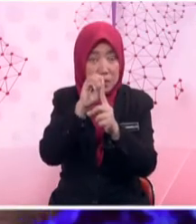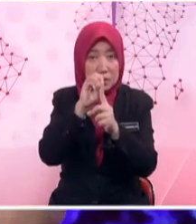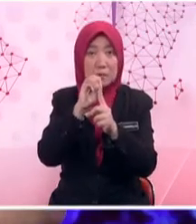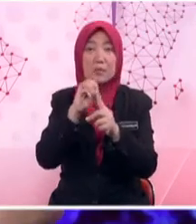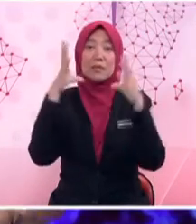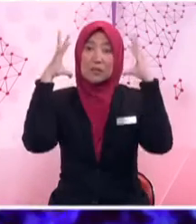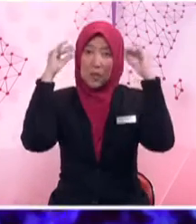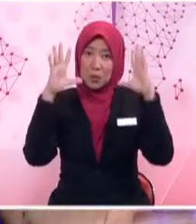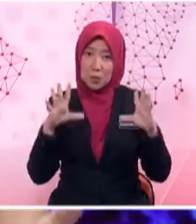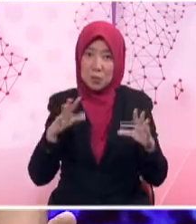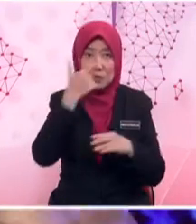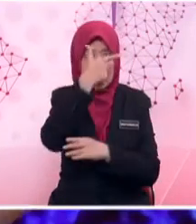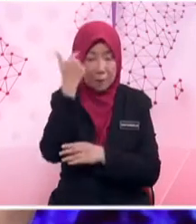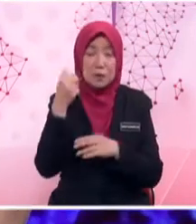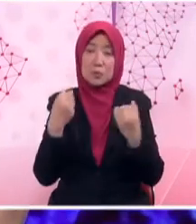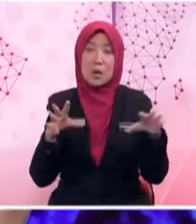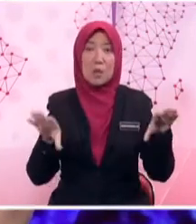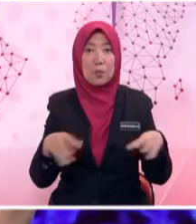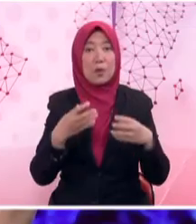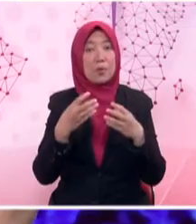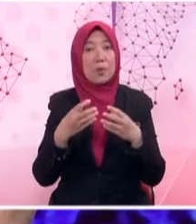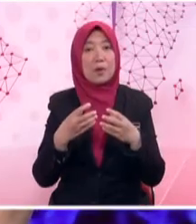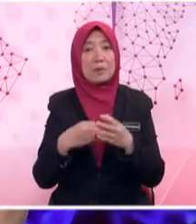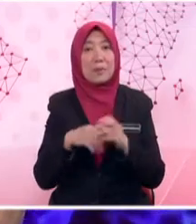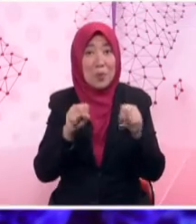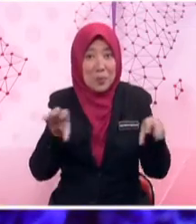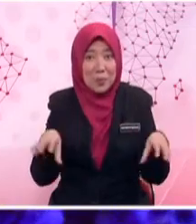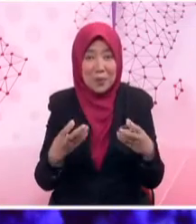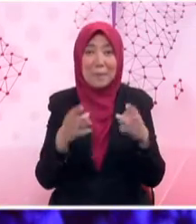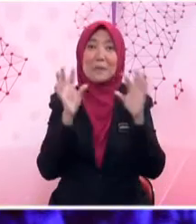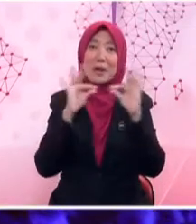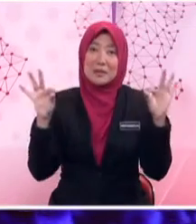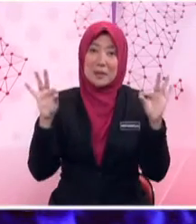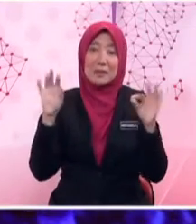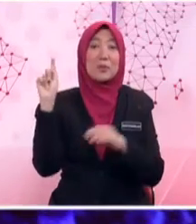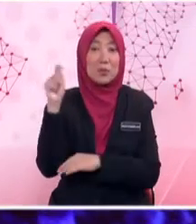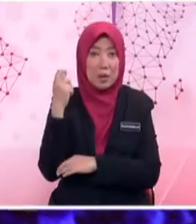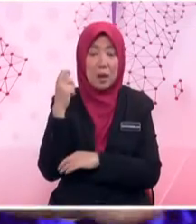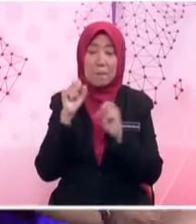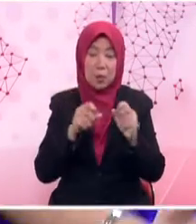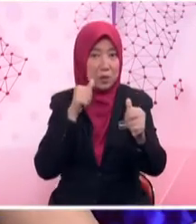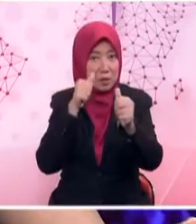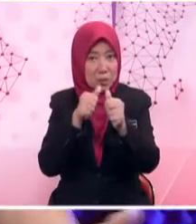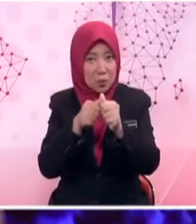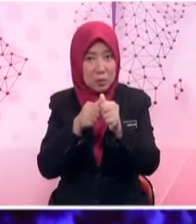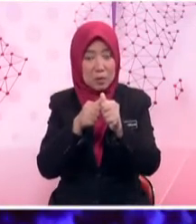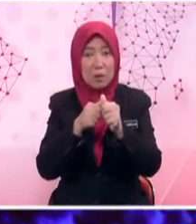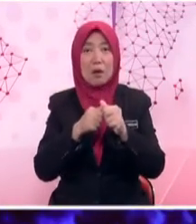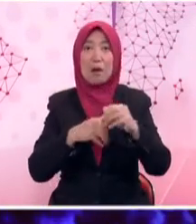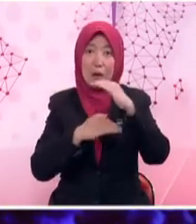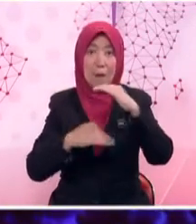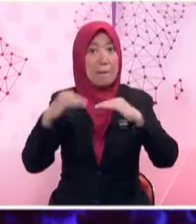ayat tunggal menggunakan gambar. Maksudnya kita dah mengikut peringkat-peringkatnya.